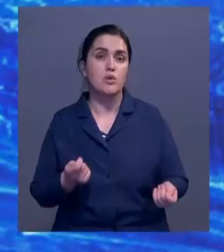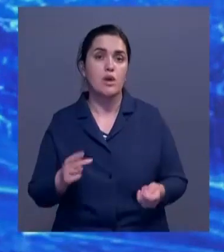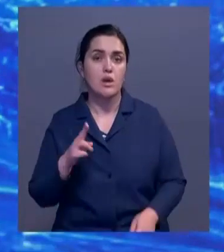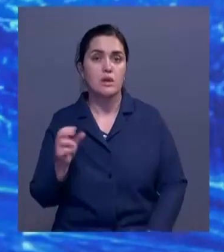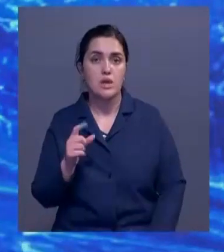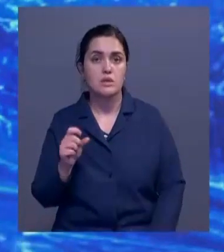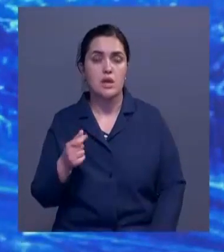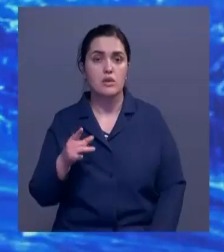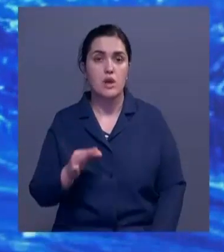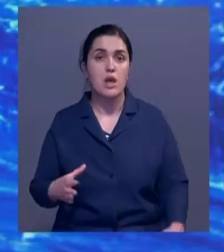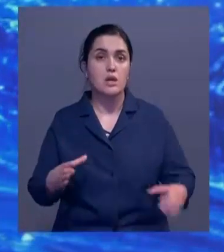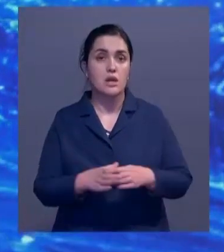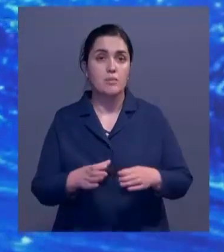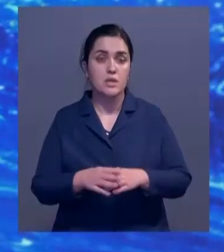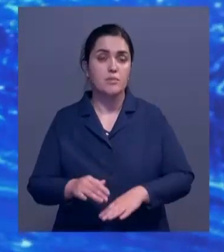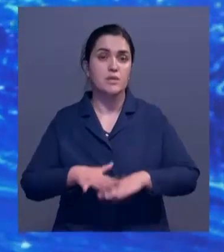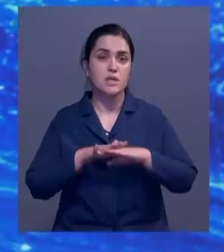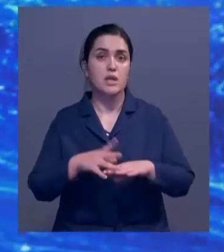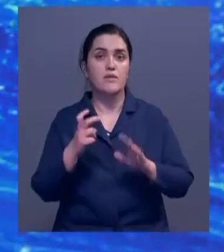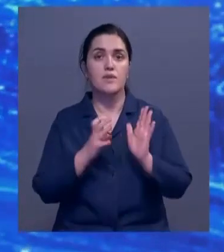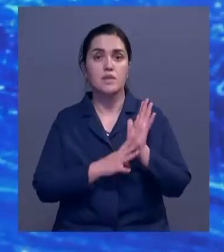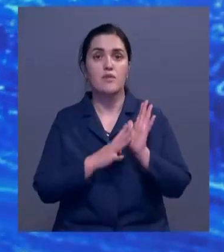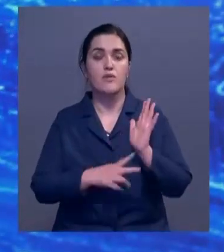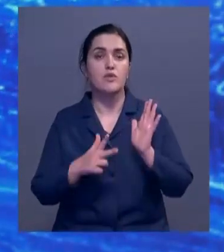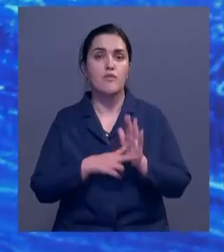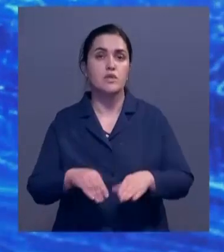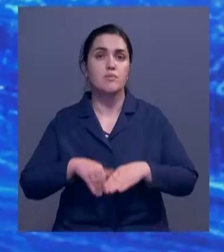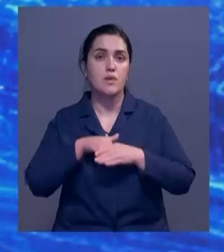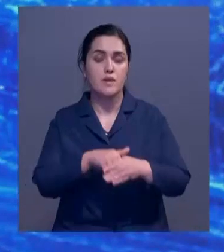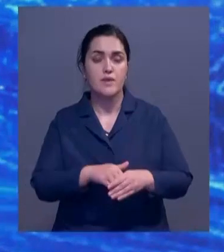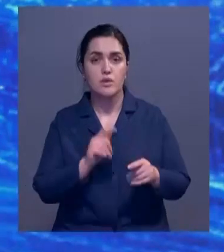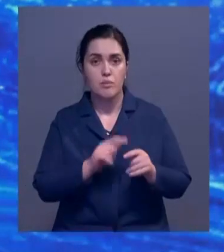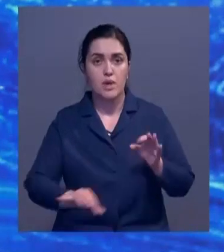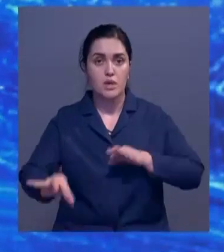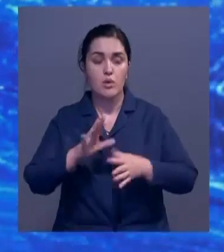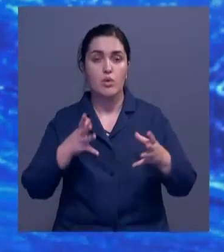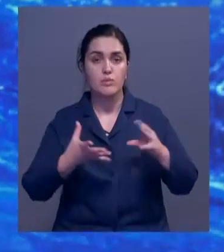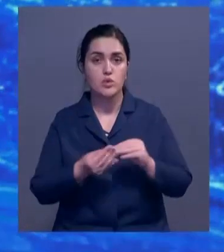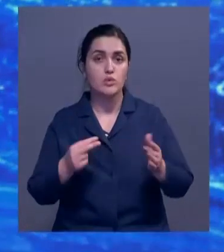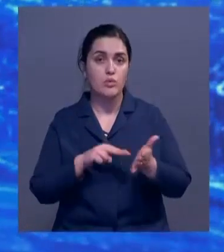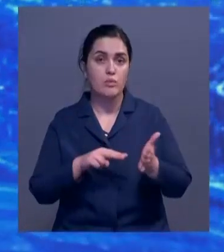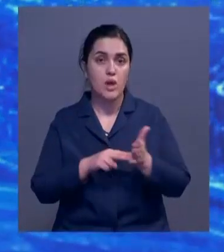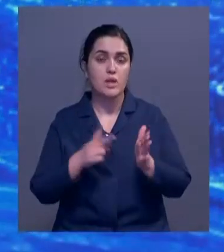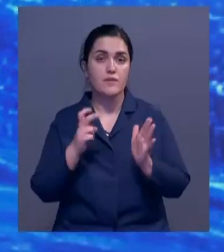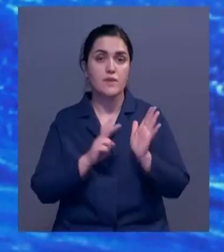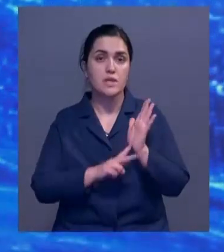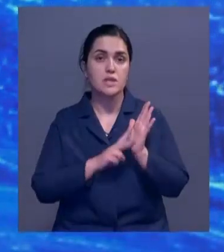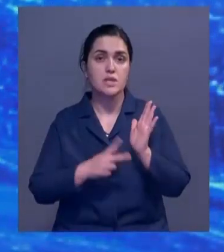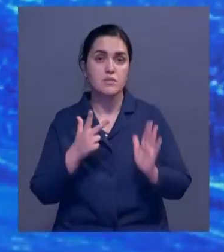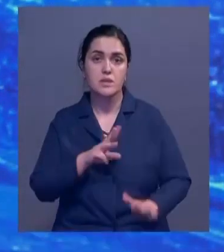управляющего холдинга «Казагро». Корпорация профинансировала 298 инвестиционных проектов на общую сумму почти